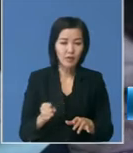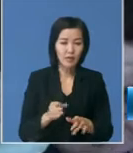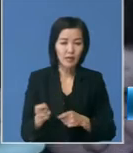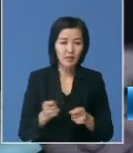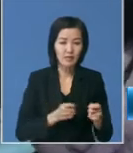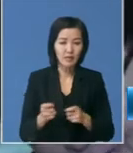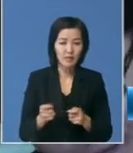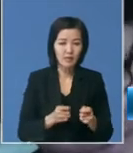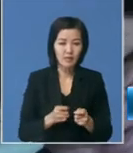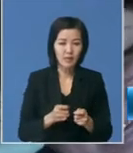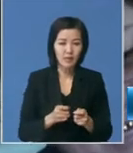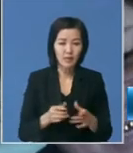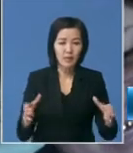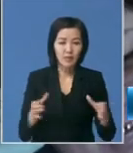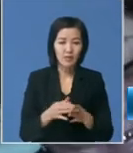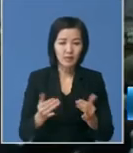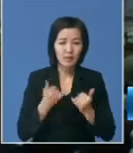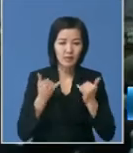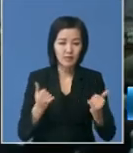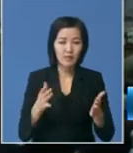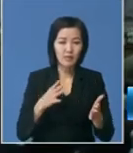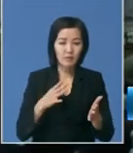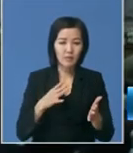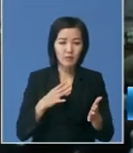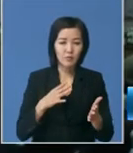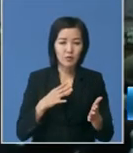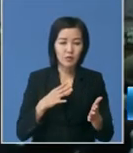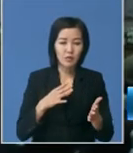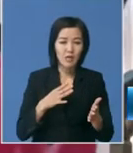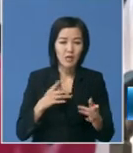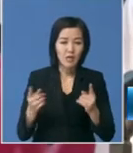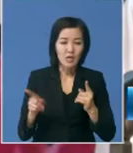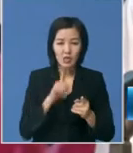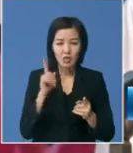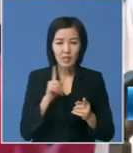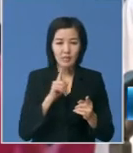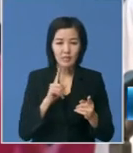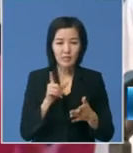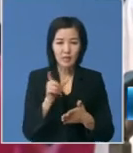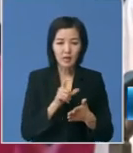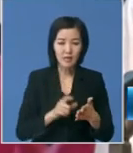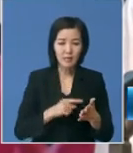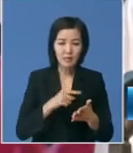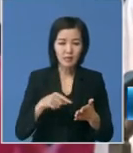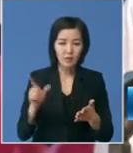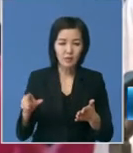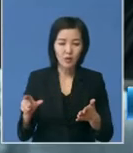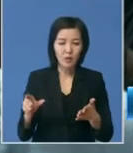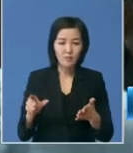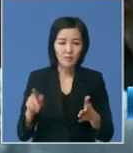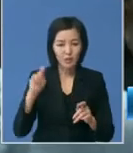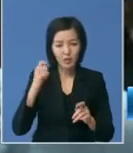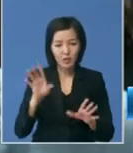атынан өкілдері ортаға шығып сый-сияпат көрсетті. Жетісу газетінің жас ақын қызметкерлері Нүсіпбай Әбдірахымның өлеңдерін жатқа